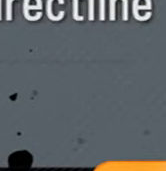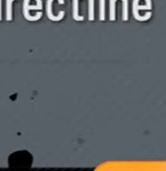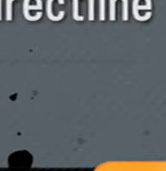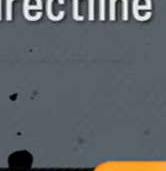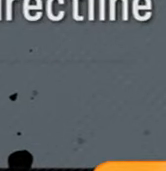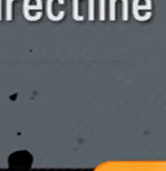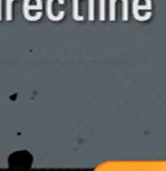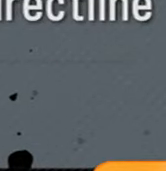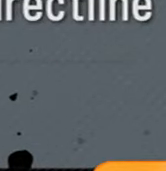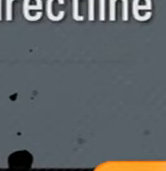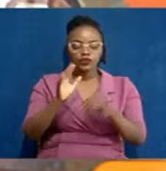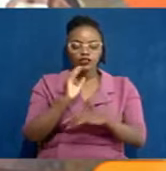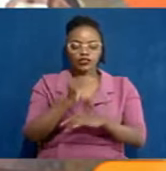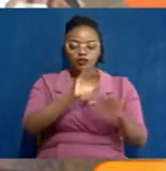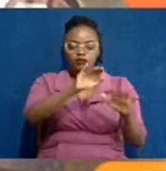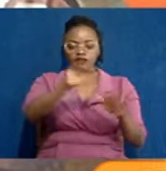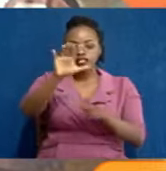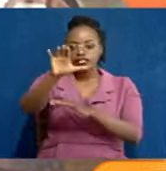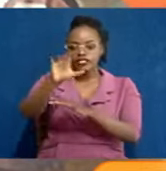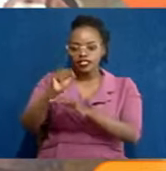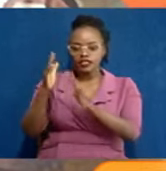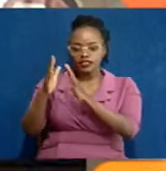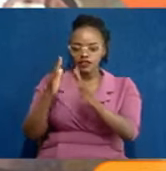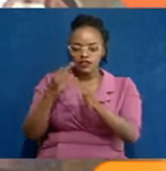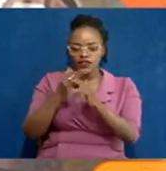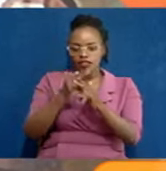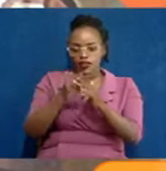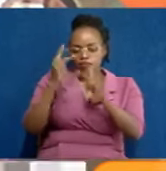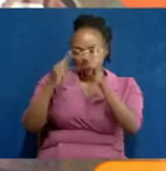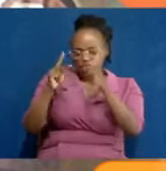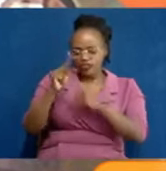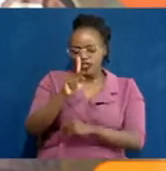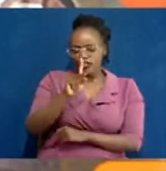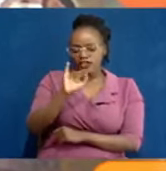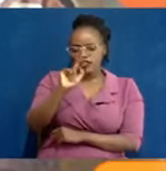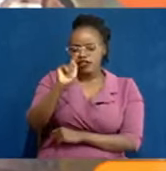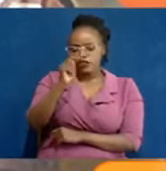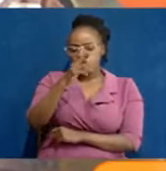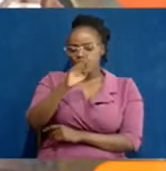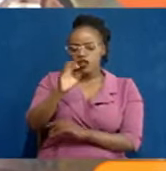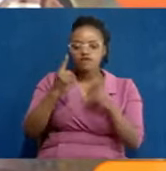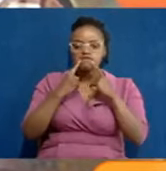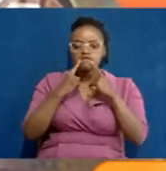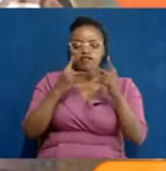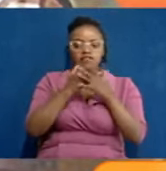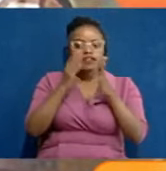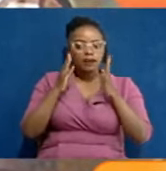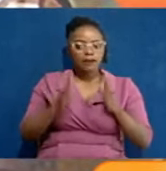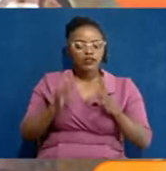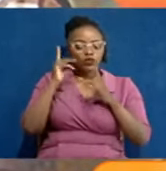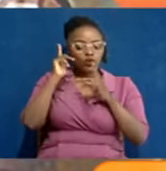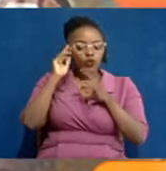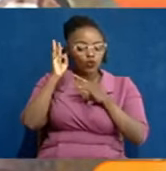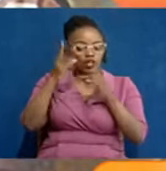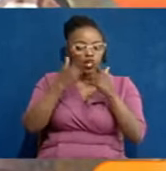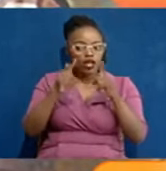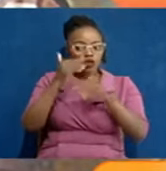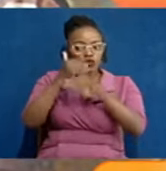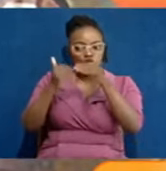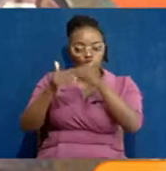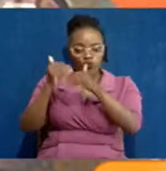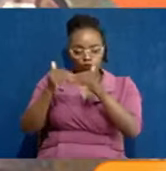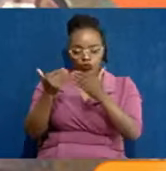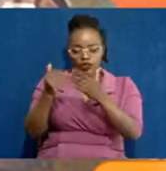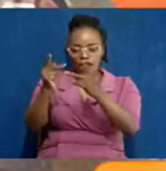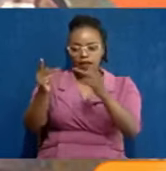Citizen. Wa usalama Profesa Kithure Kindiki ametangaza kwamba hakuna yeyote atakayeruhusiwa kujenga upya